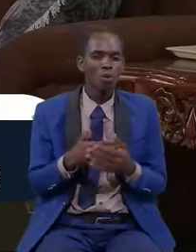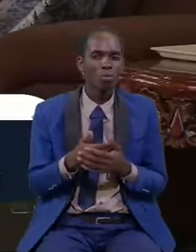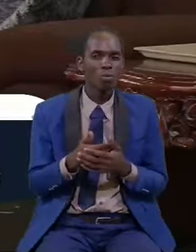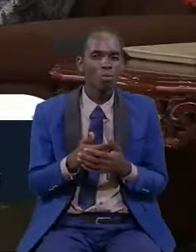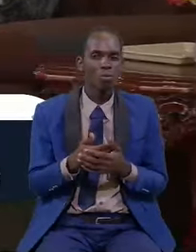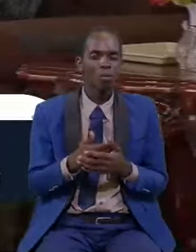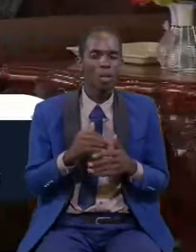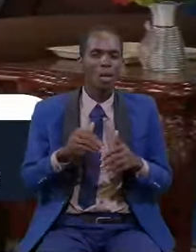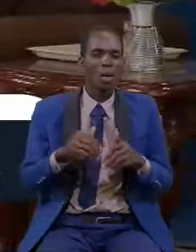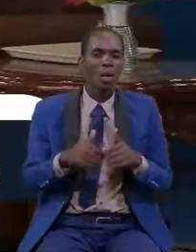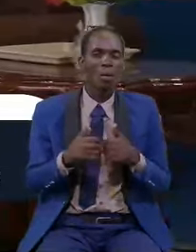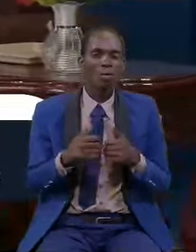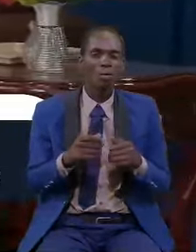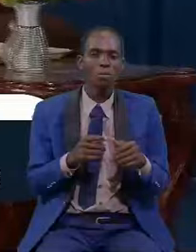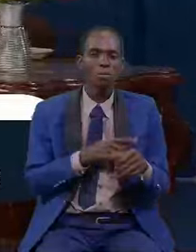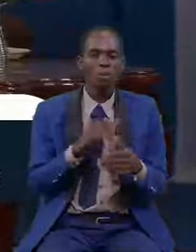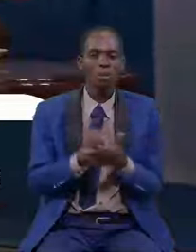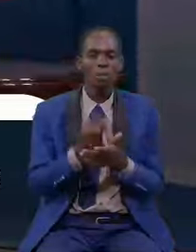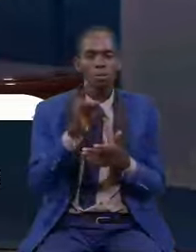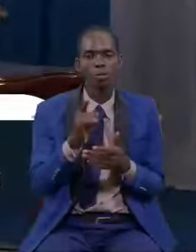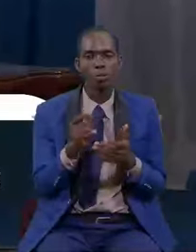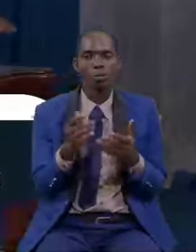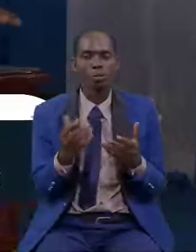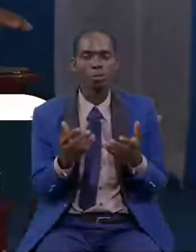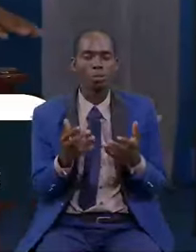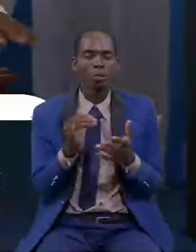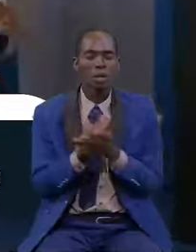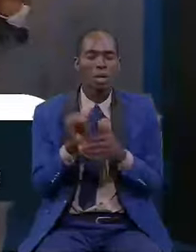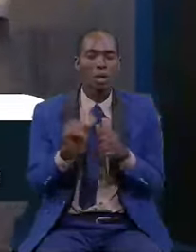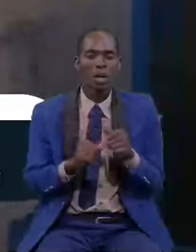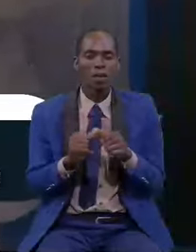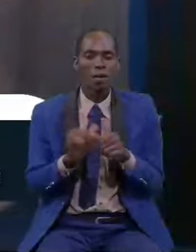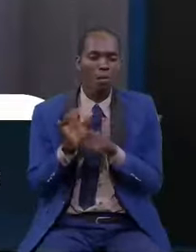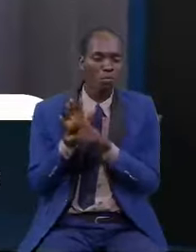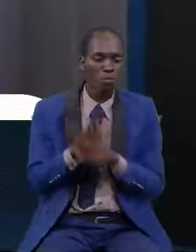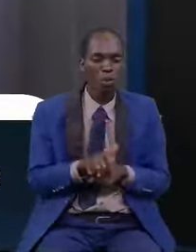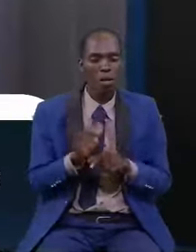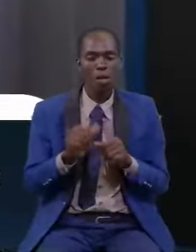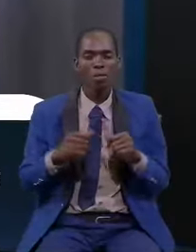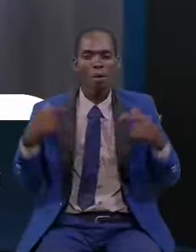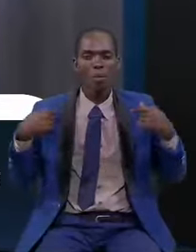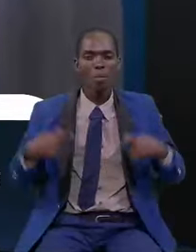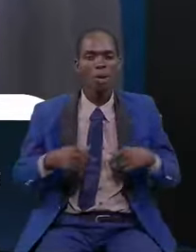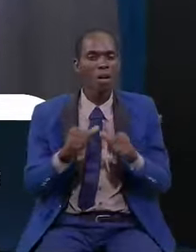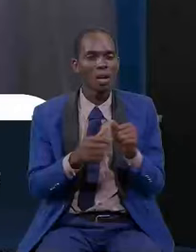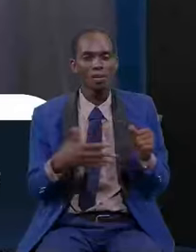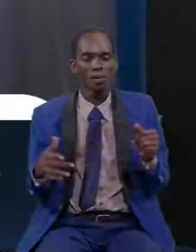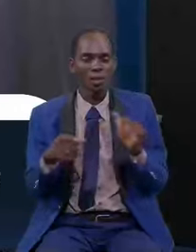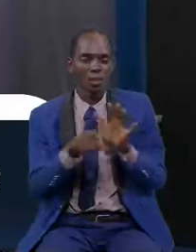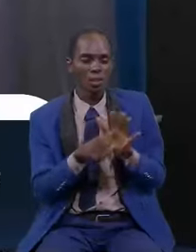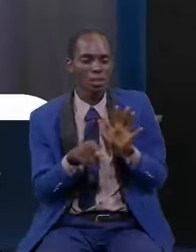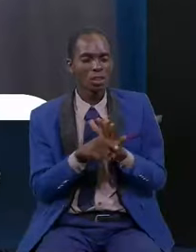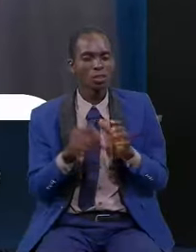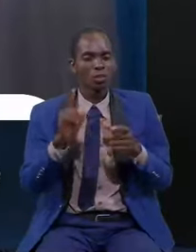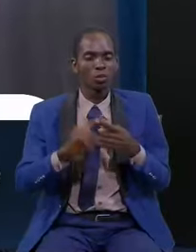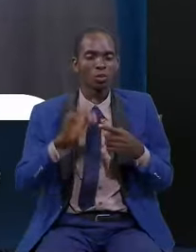vie? Jusqu'à quand désirons-nous que toute pression, que toute douleur négative